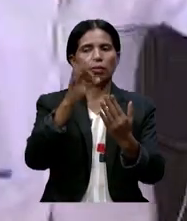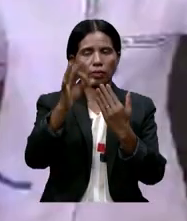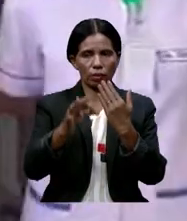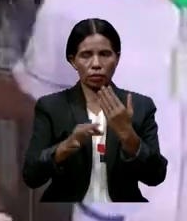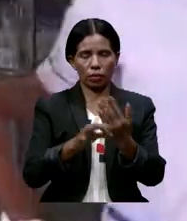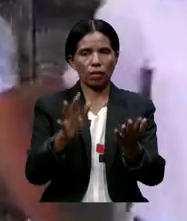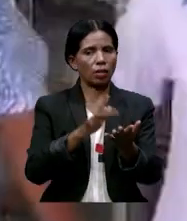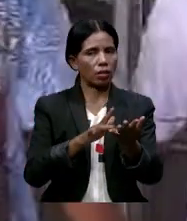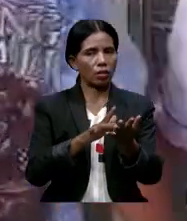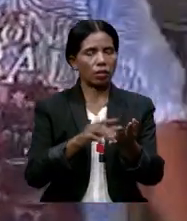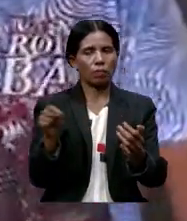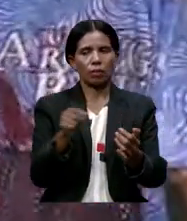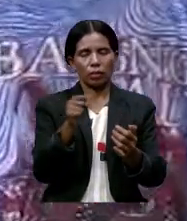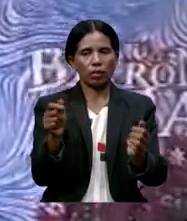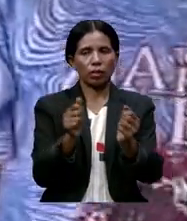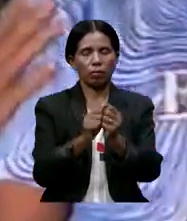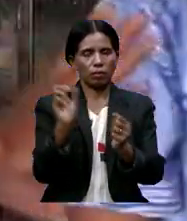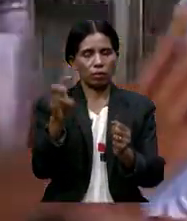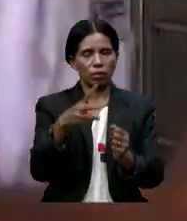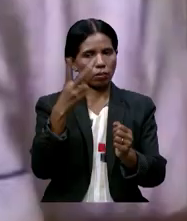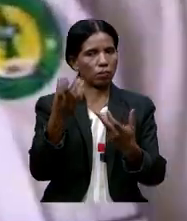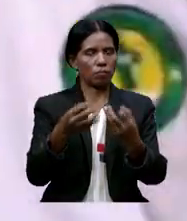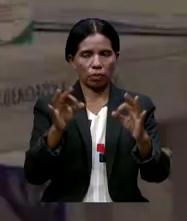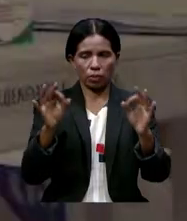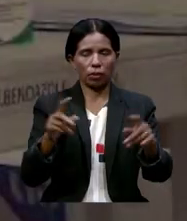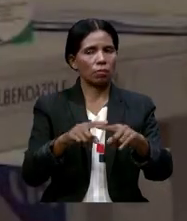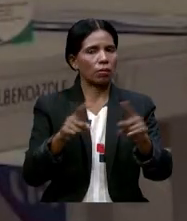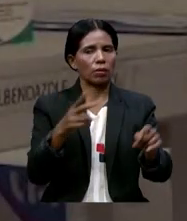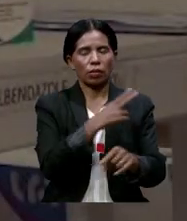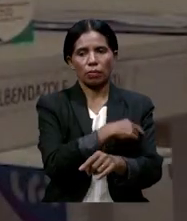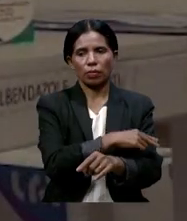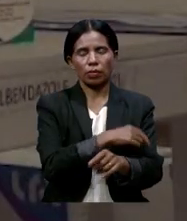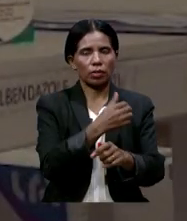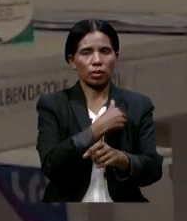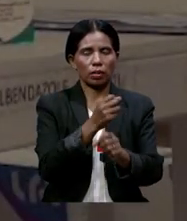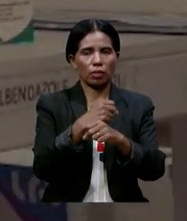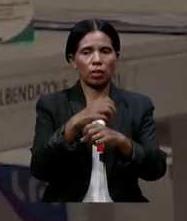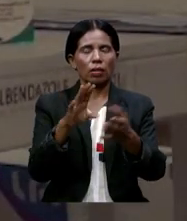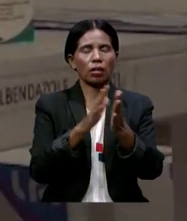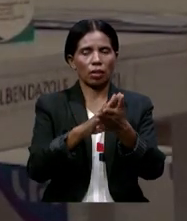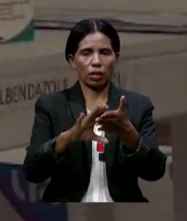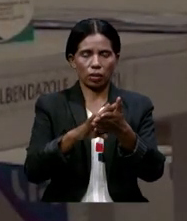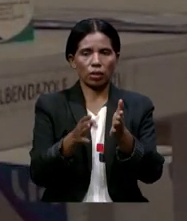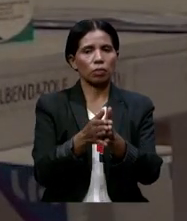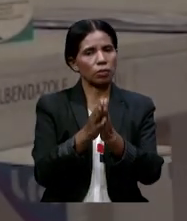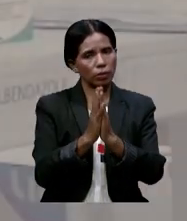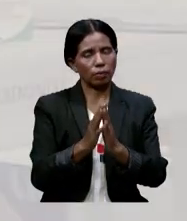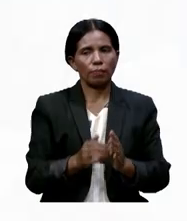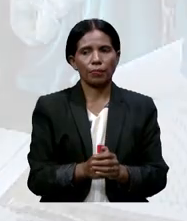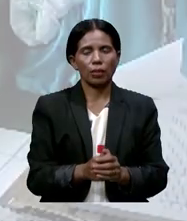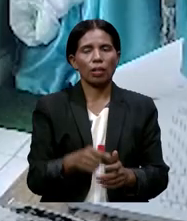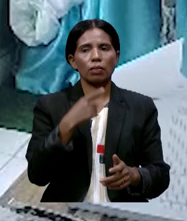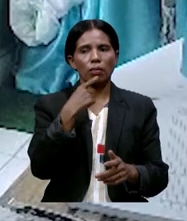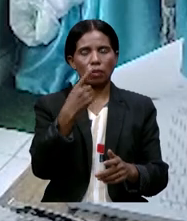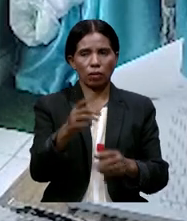ai moro quase por cento sa nulu resin rua Mahotu mai be hospital se dau halo pedido mai be ato clarifica det